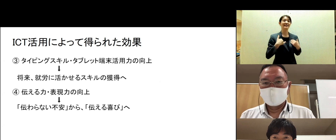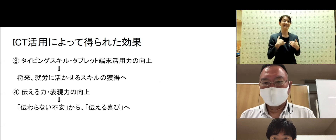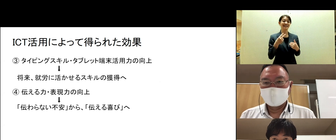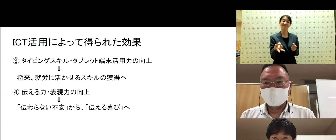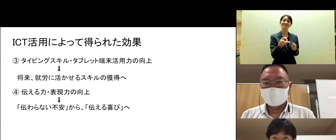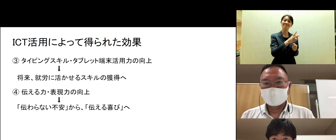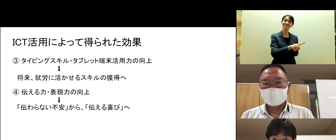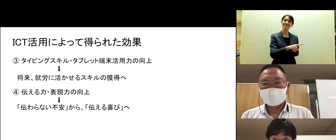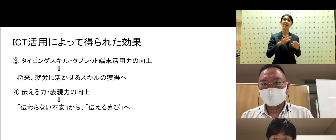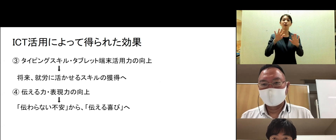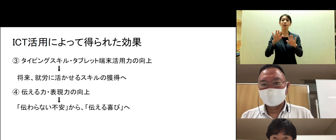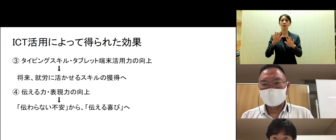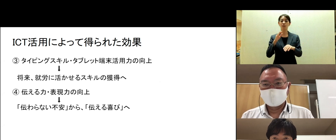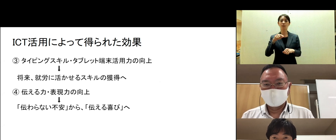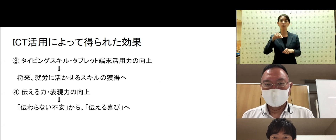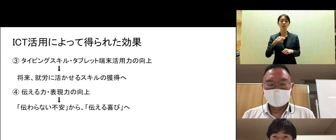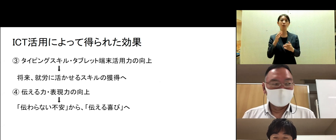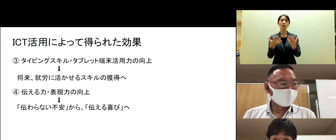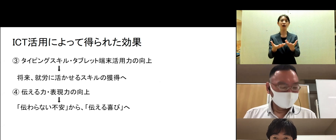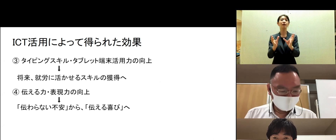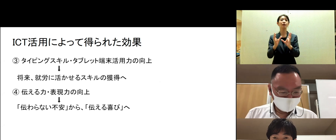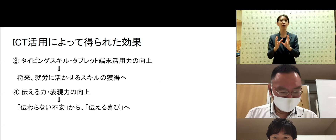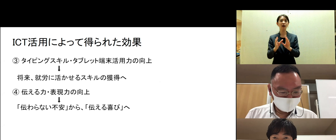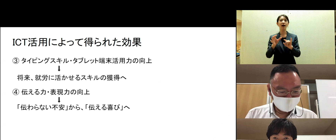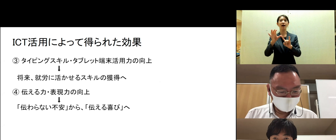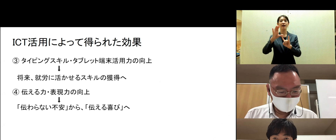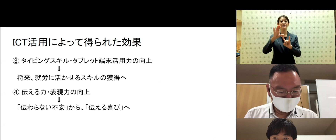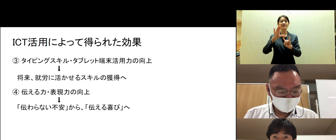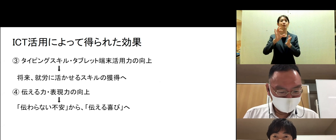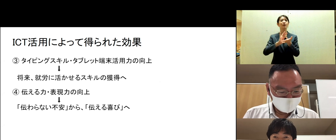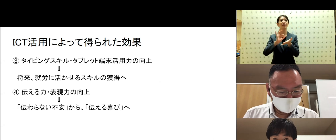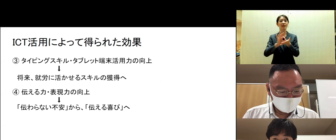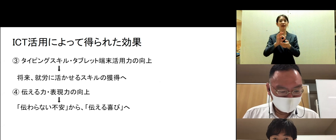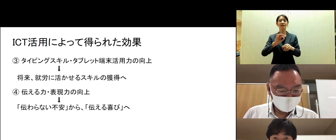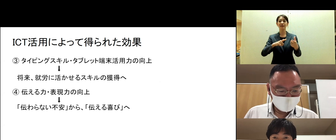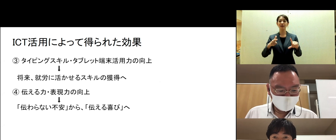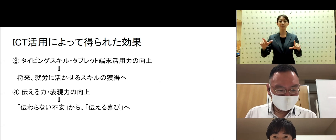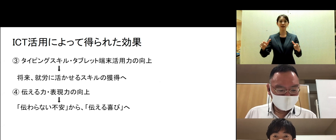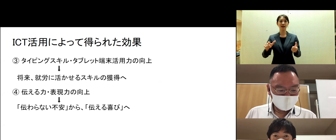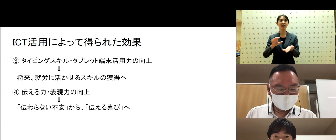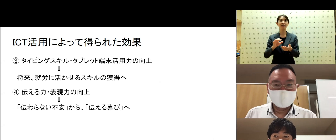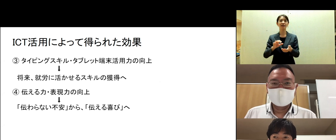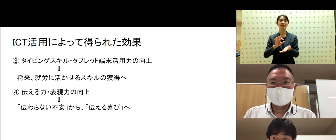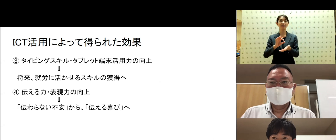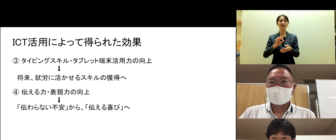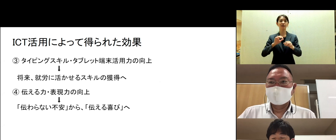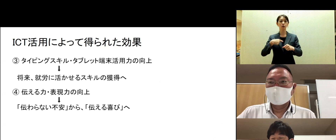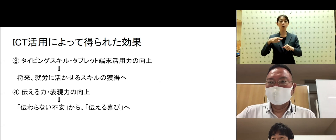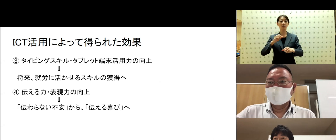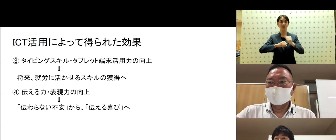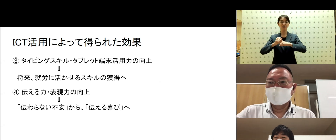本学級ではこのように ICT 機器を活用し、さまざまな教育活動に取り組んでいきます。今後ともよろしくお願いいたします。